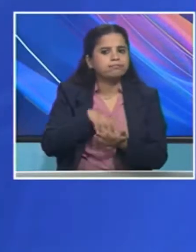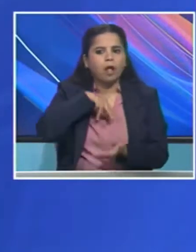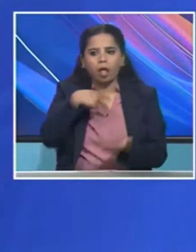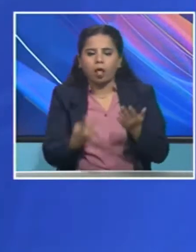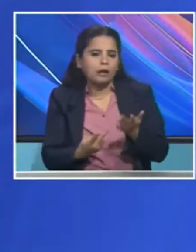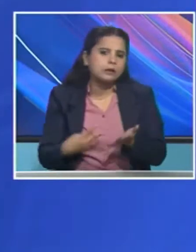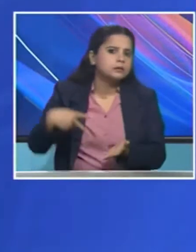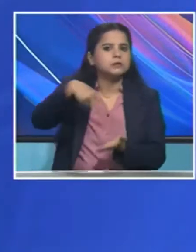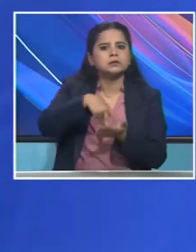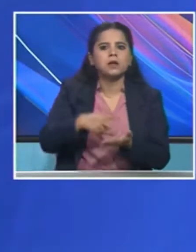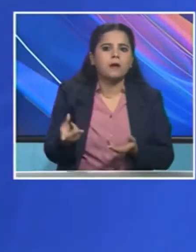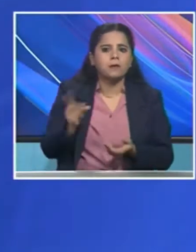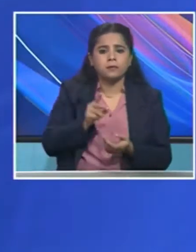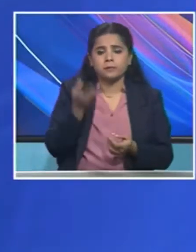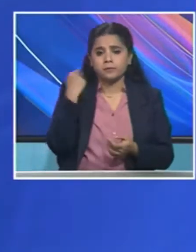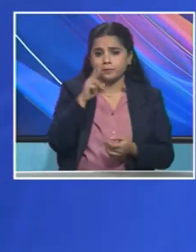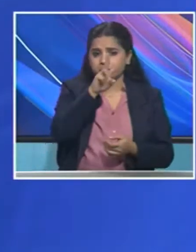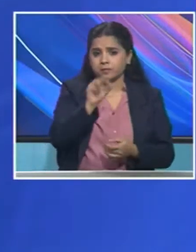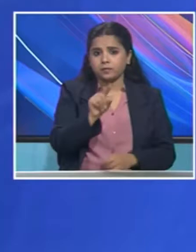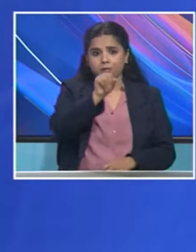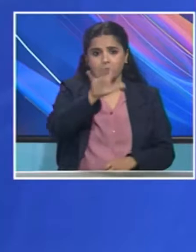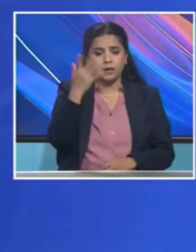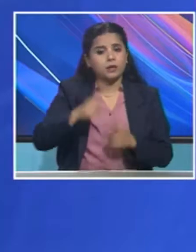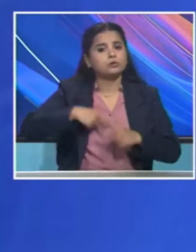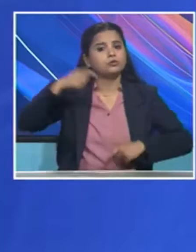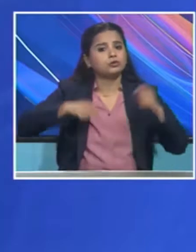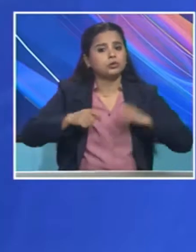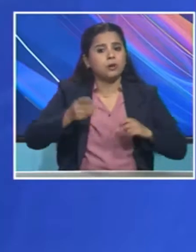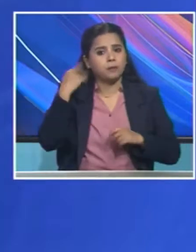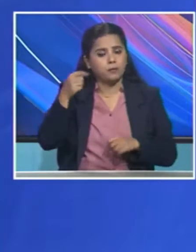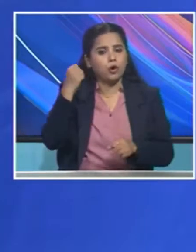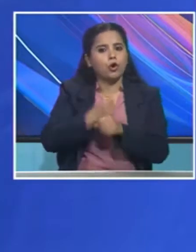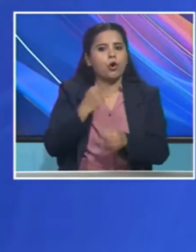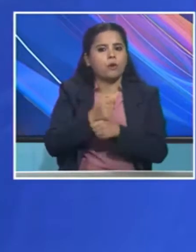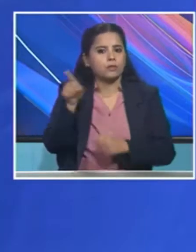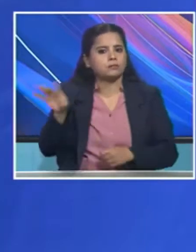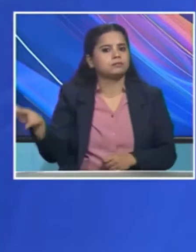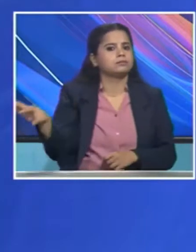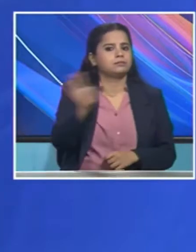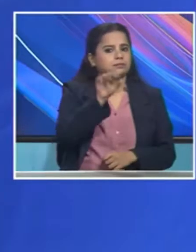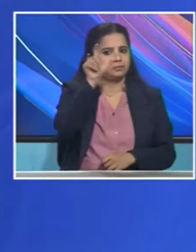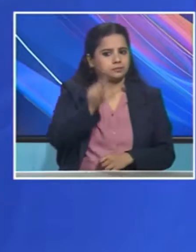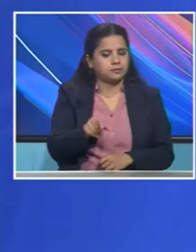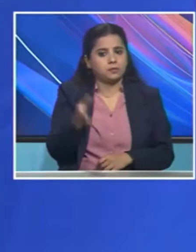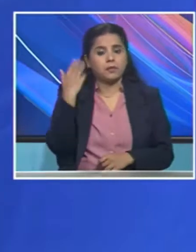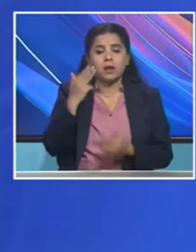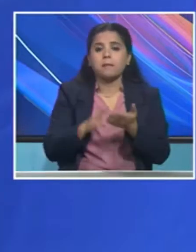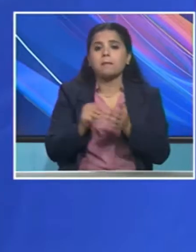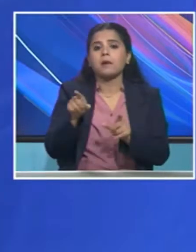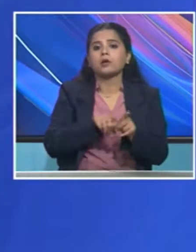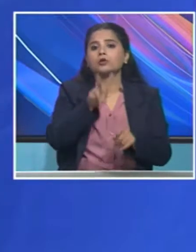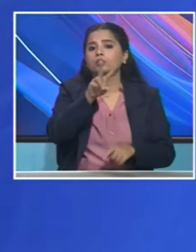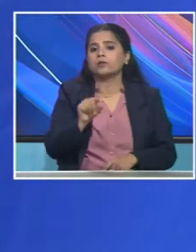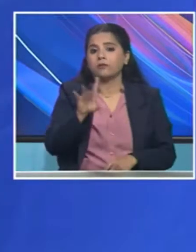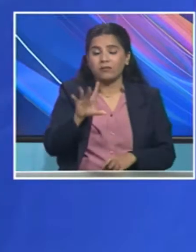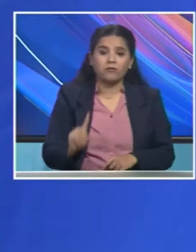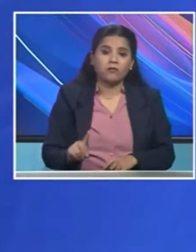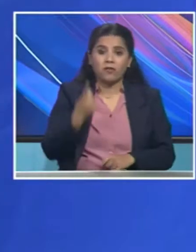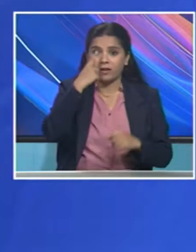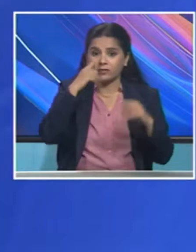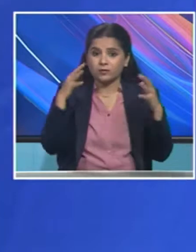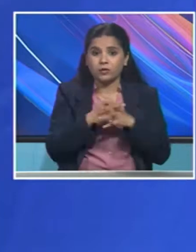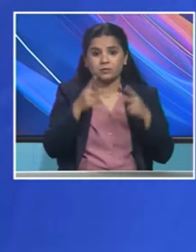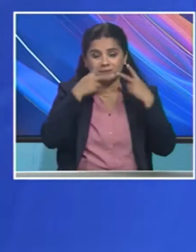द्रौपदी मुर्मू को साल 2015 में झारखंड का राज्यपाल बनाया गया। मई 2015 में झारखंड की पहली महिला और